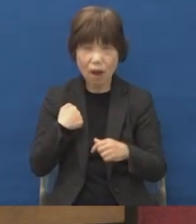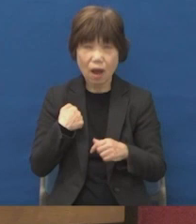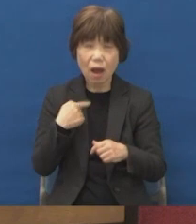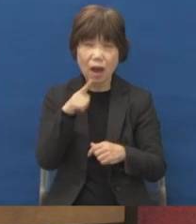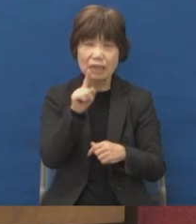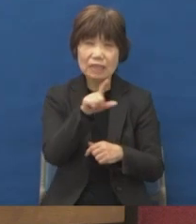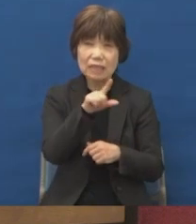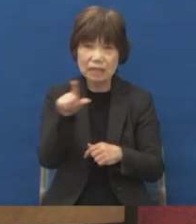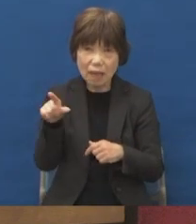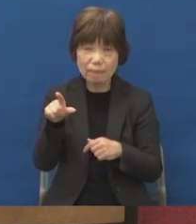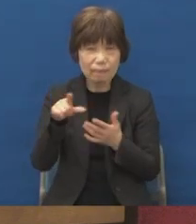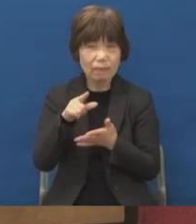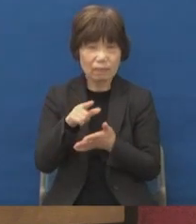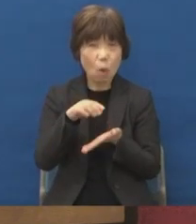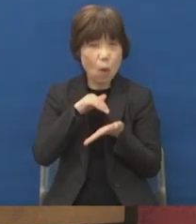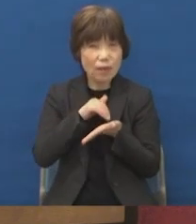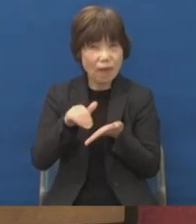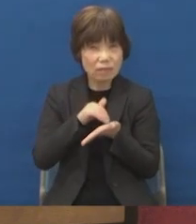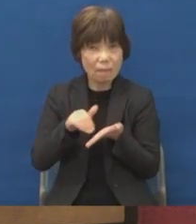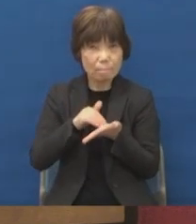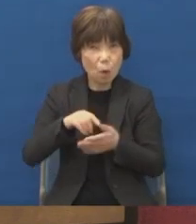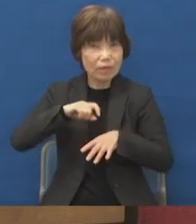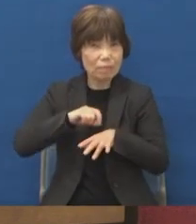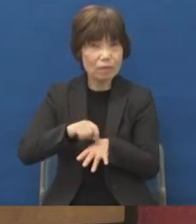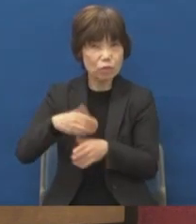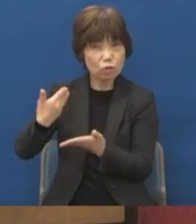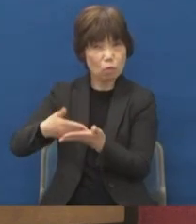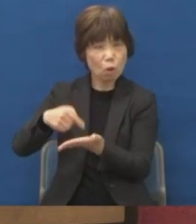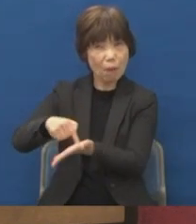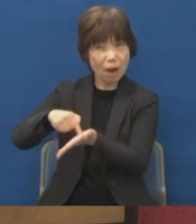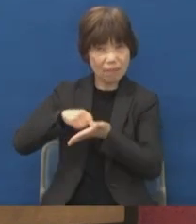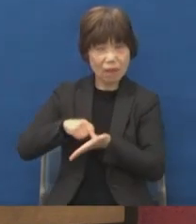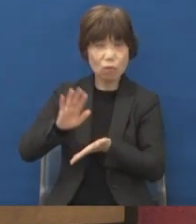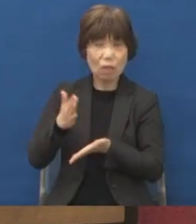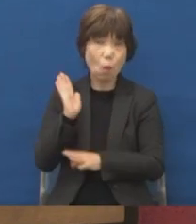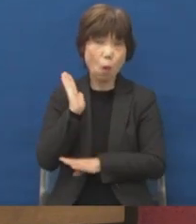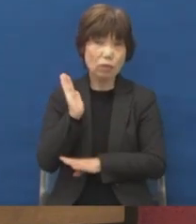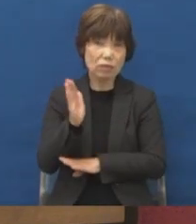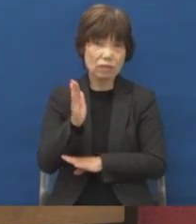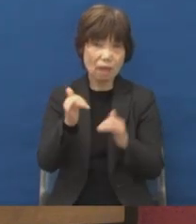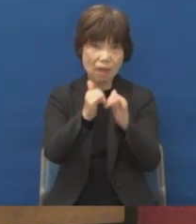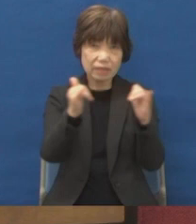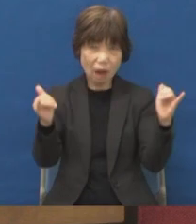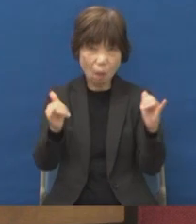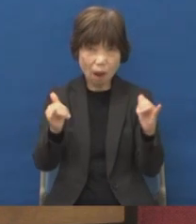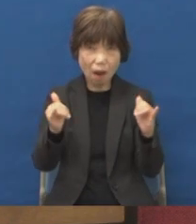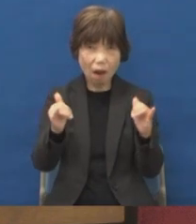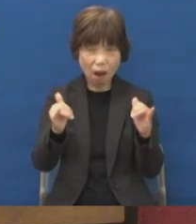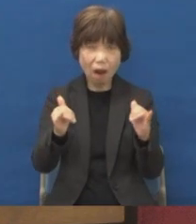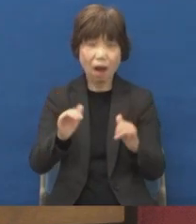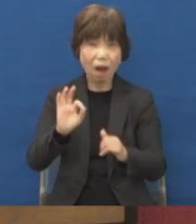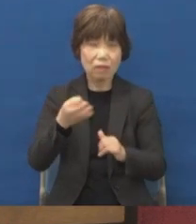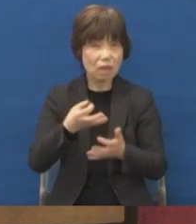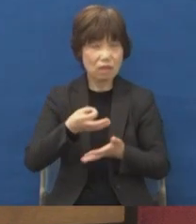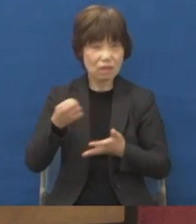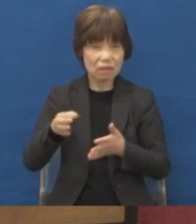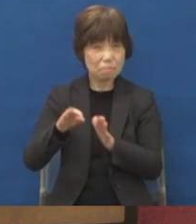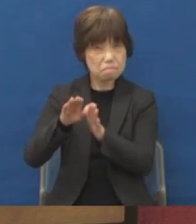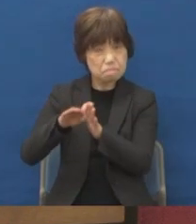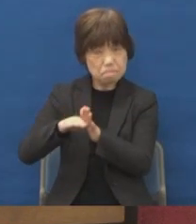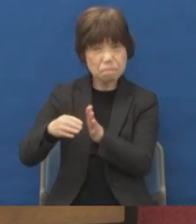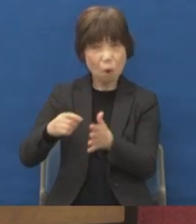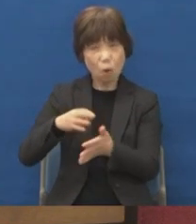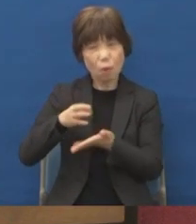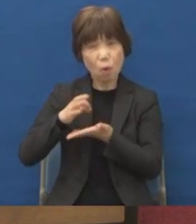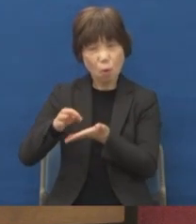単位の計算が厳しく求められるのに、政治家は脱税が許されるのか、収